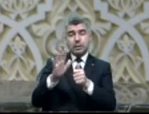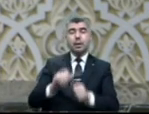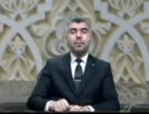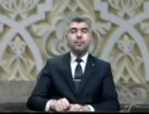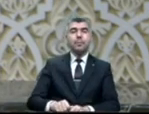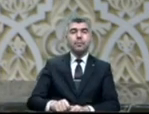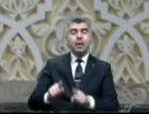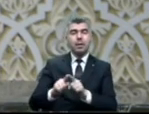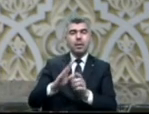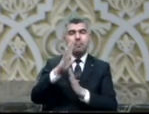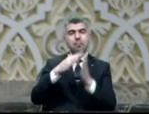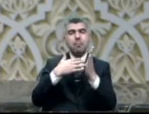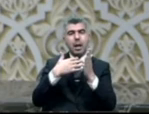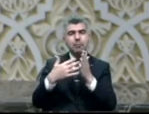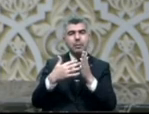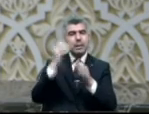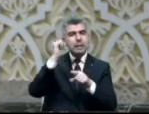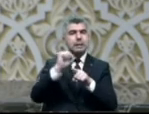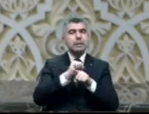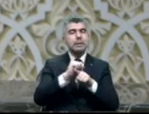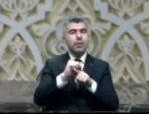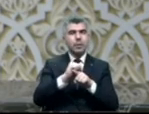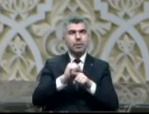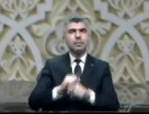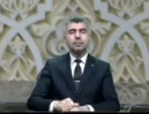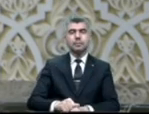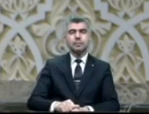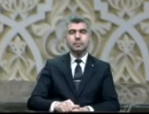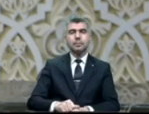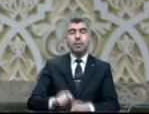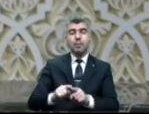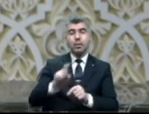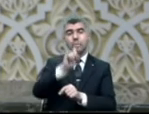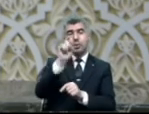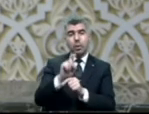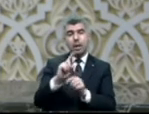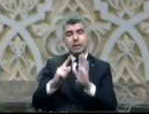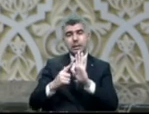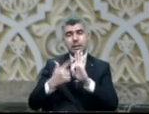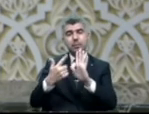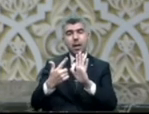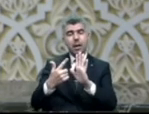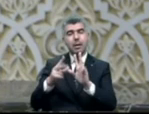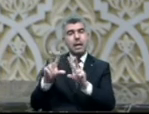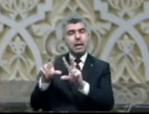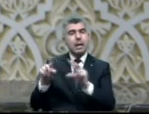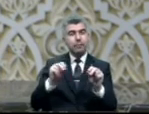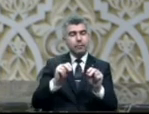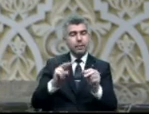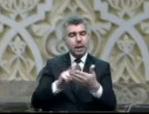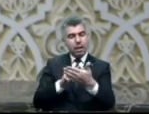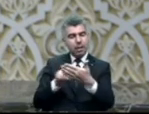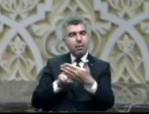موضوعه ملائمة برامج التكوين المهني مع مستجدات سوق الشغل. غير كيبان لي بأن هذا السؤال السادس والسابع تجمعهما وحدة الموضوع من خلال